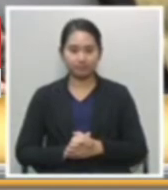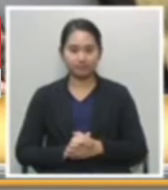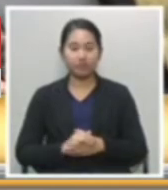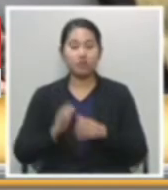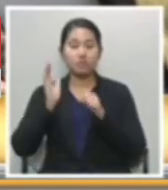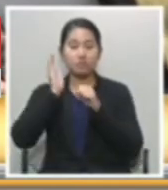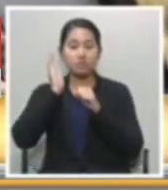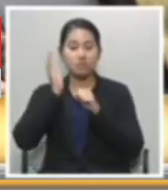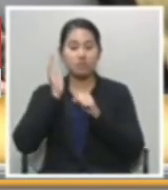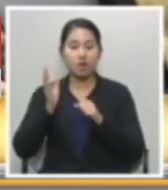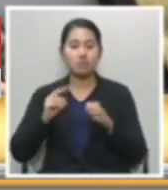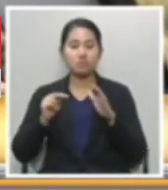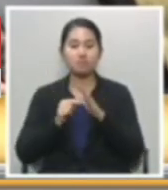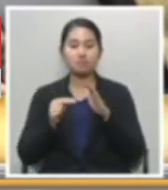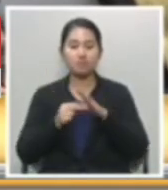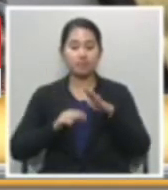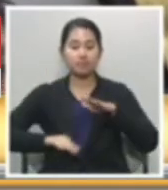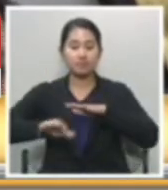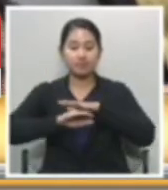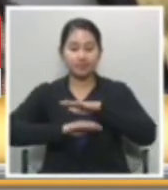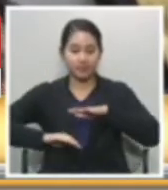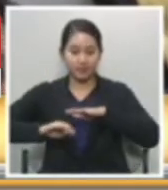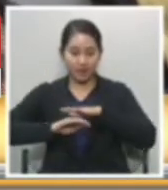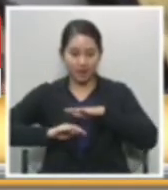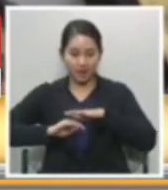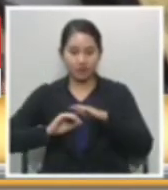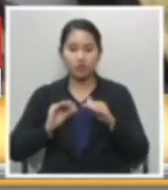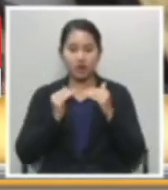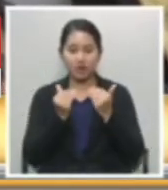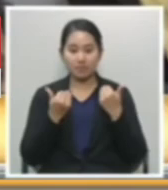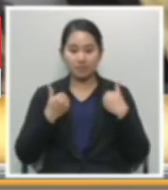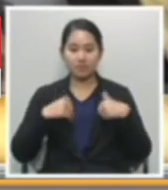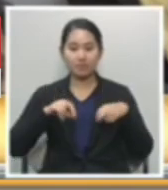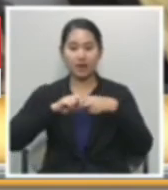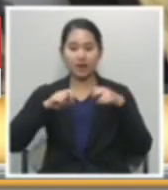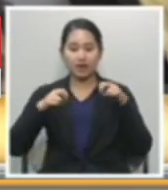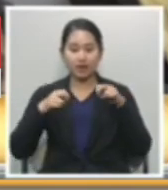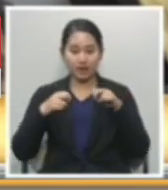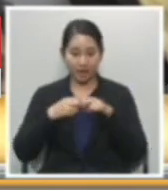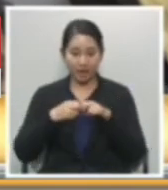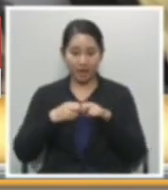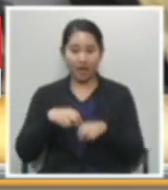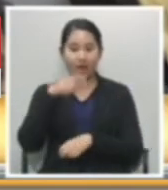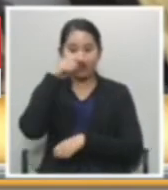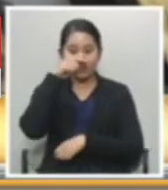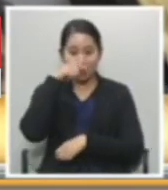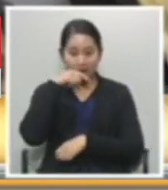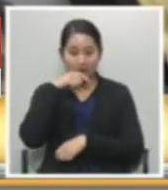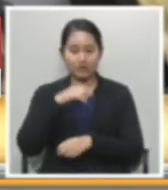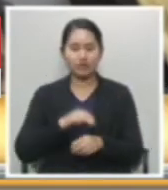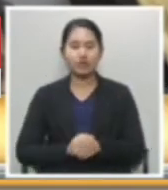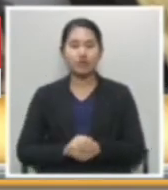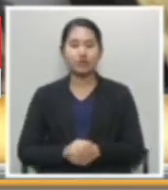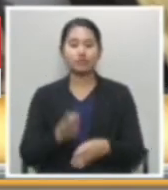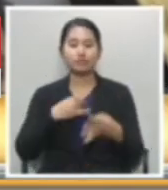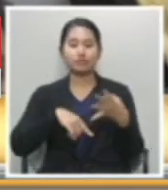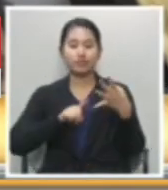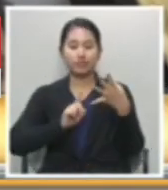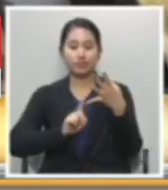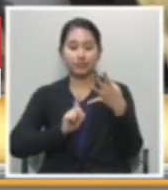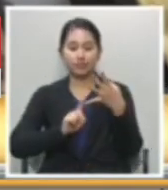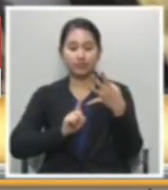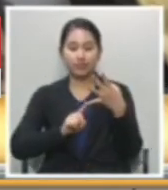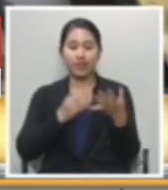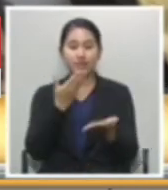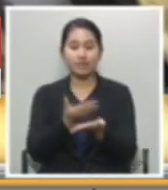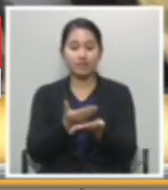ขั้นต้นนะฮะว่า3เฟืองของประเทศมีปัญหาและเฟืองที่4ภาคใช้จ่ายแห่งรัฐนะฮะคือง